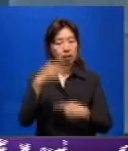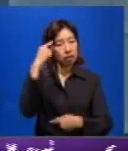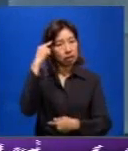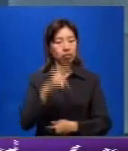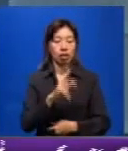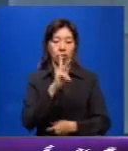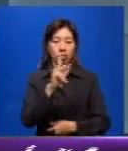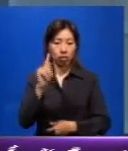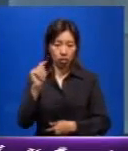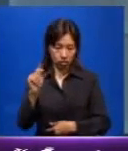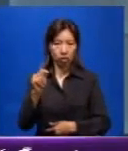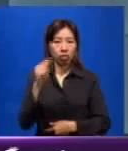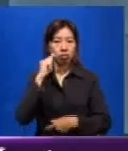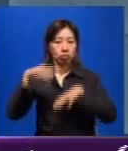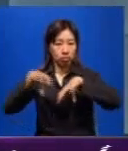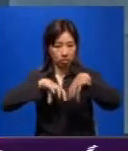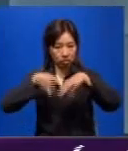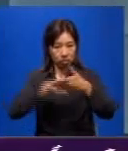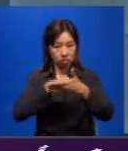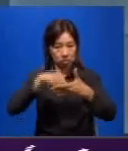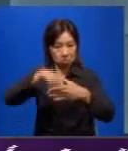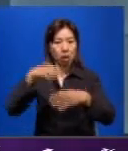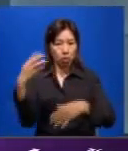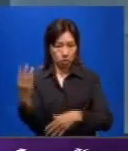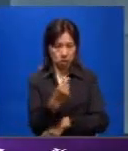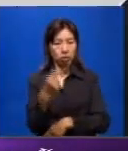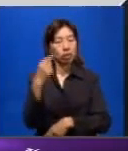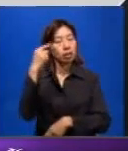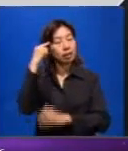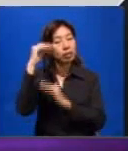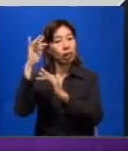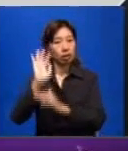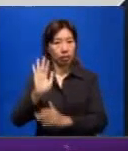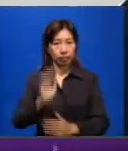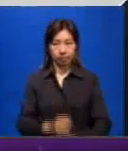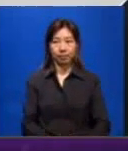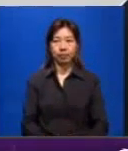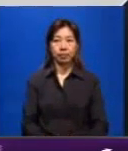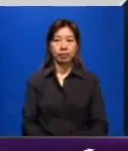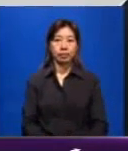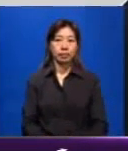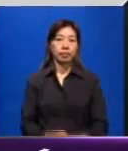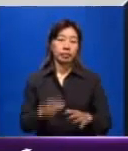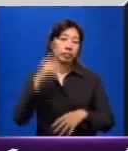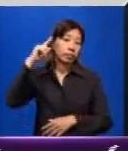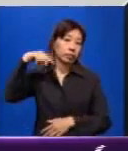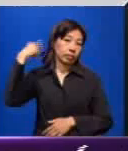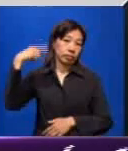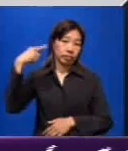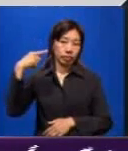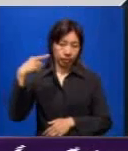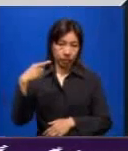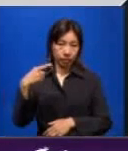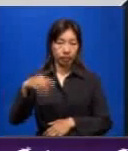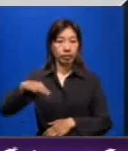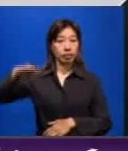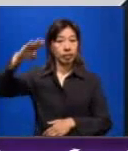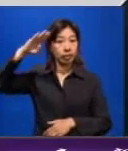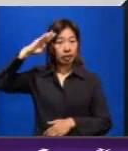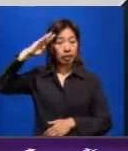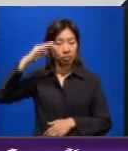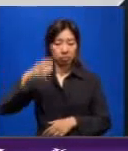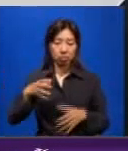ที่สุดตามที่พรรคการเมืองต่างๆเรียกร้องขณะที่พันตำรวจโทหญิงอัญชุรีธีระวงไพศาลคณะ